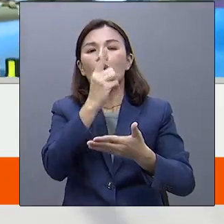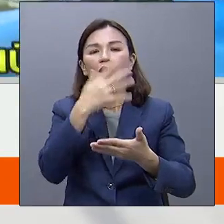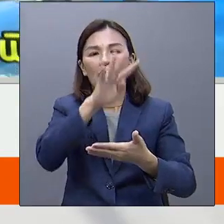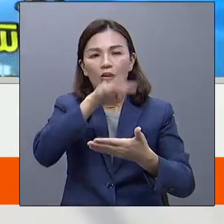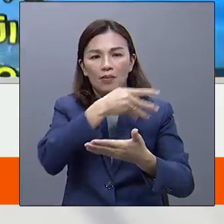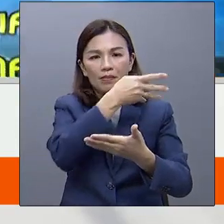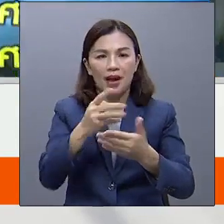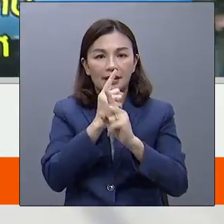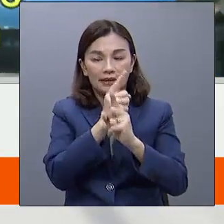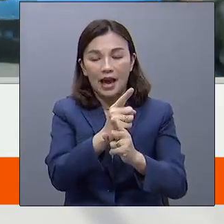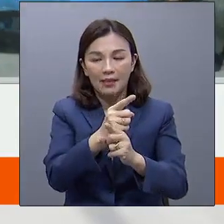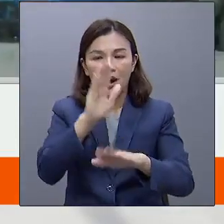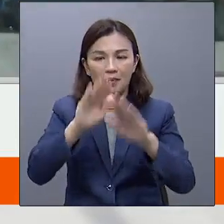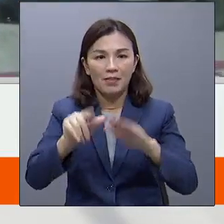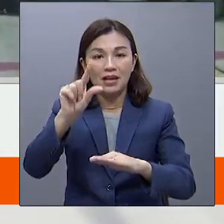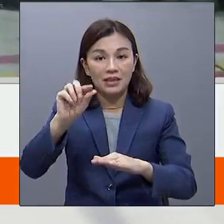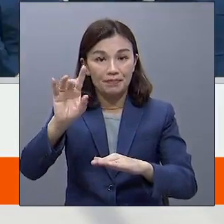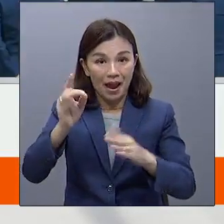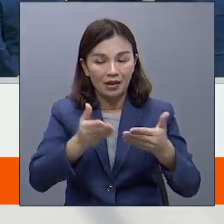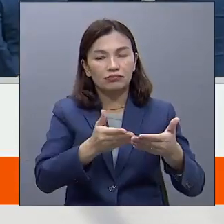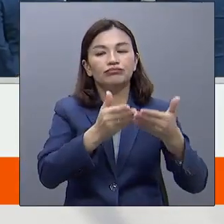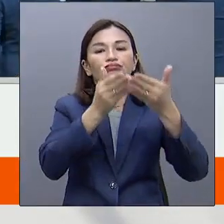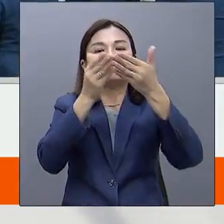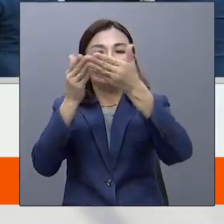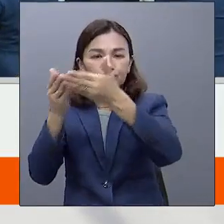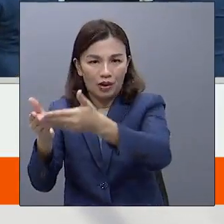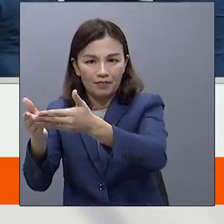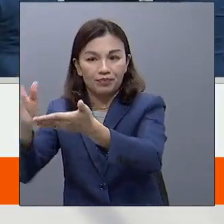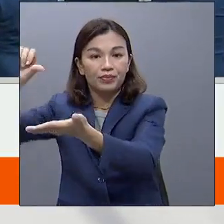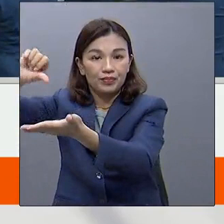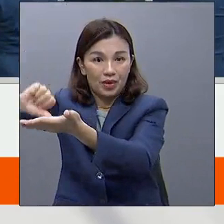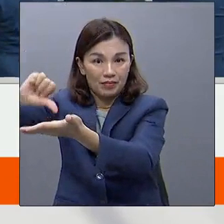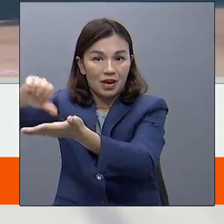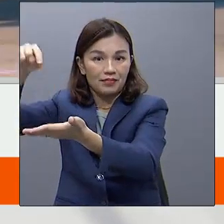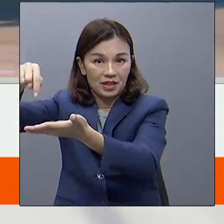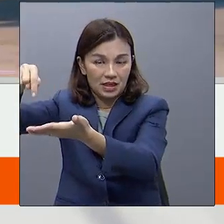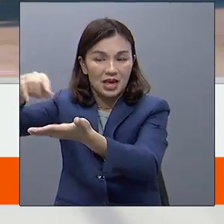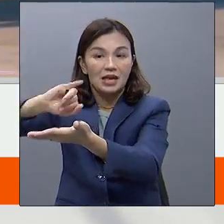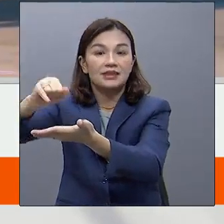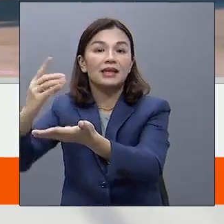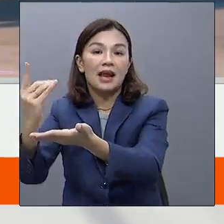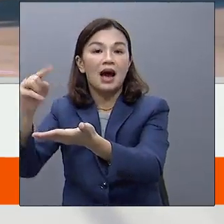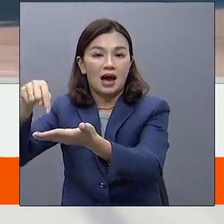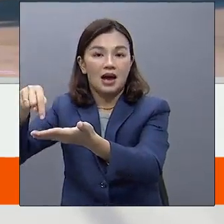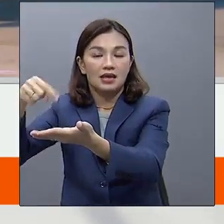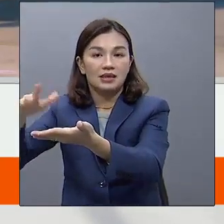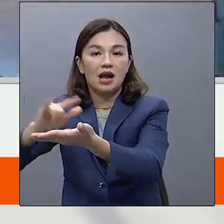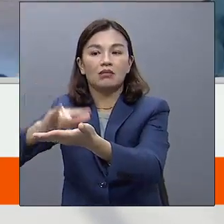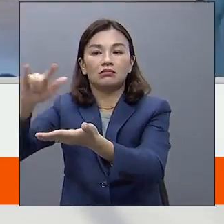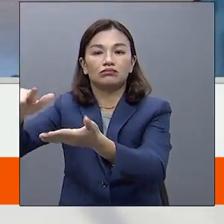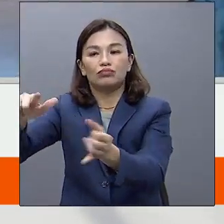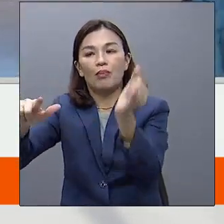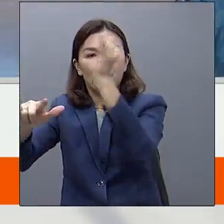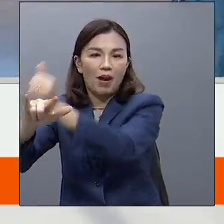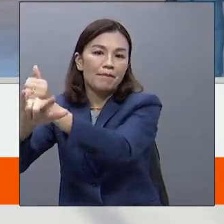ที่ 20 28นะฮะแล้วก็มาถึงที่นี่นะฮะที่ๆแล้วก็ต่อขึ้นเครื่องเลยวันที่ 29